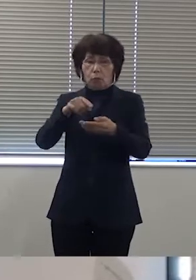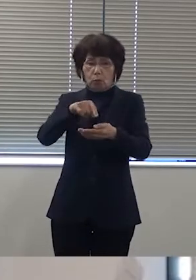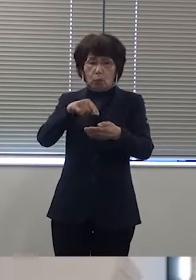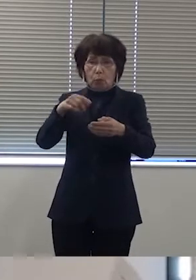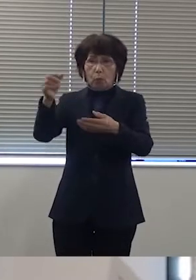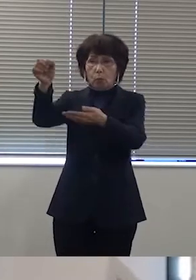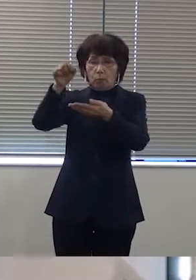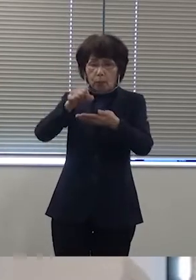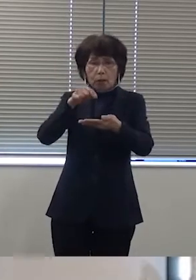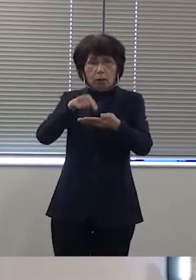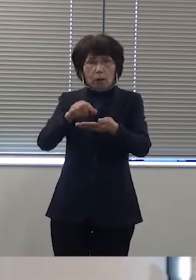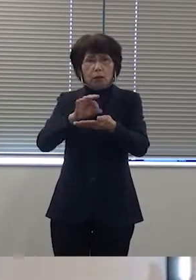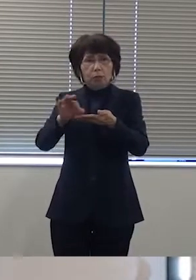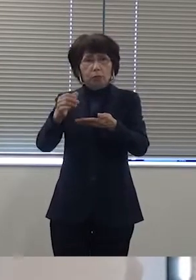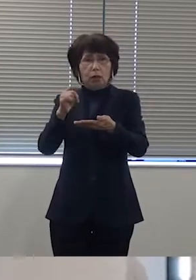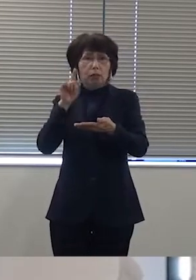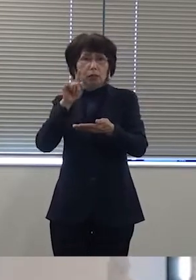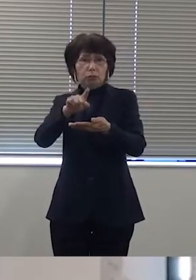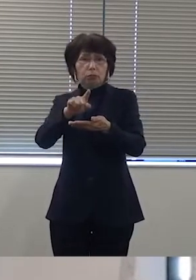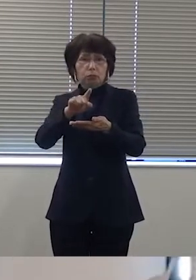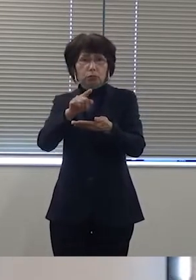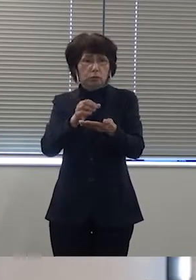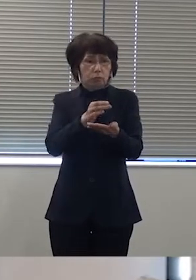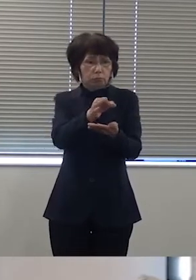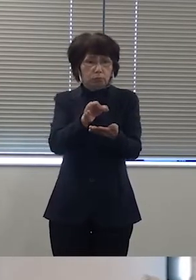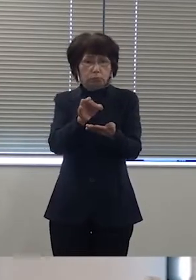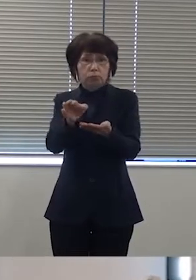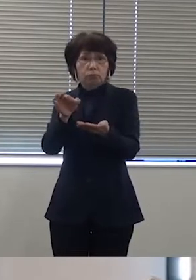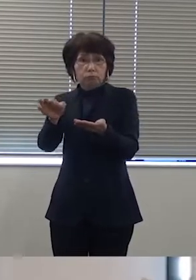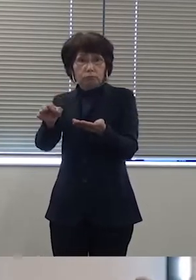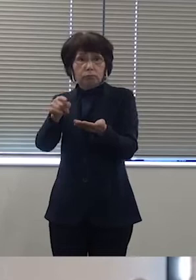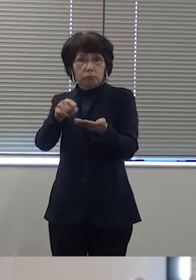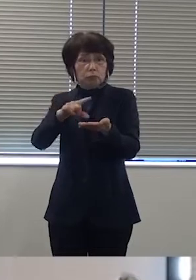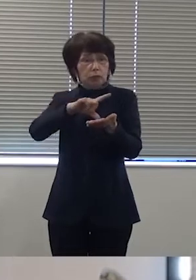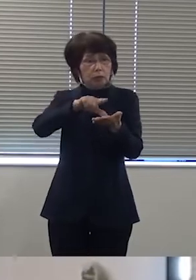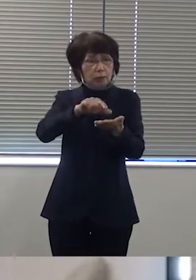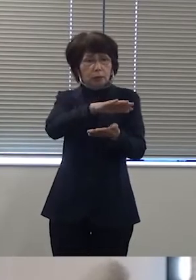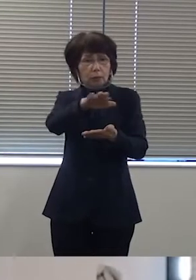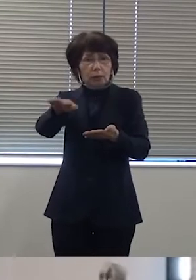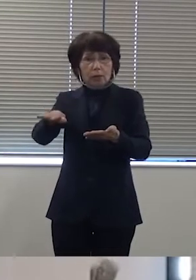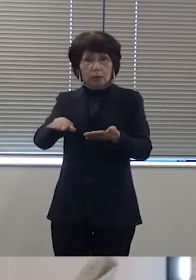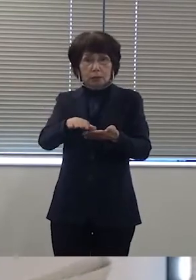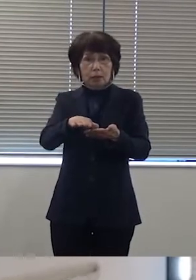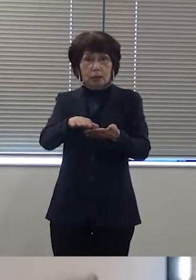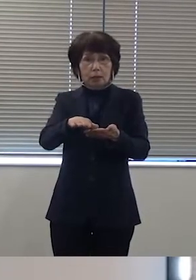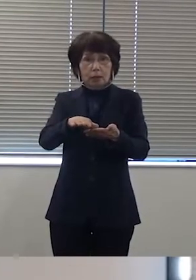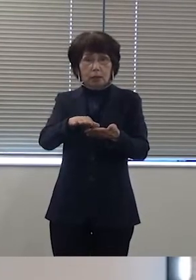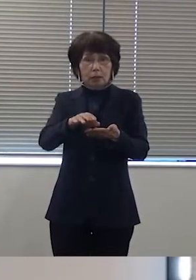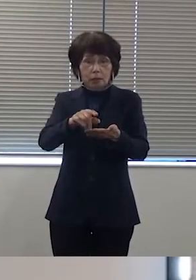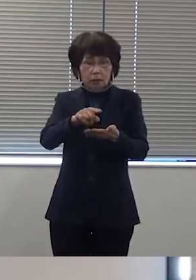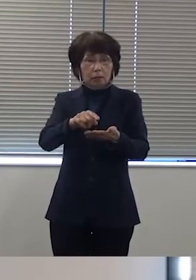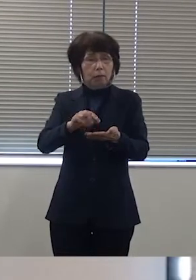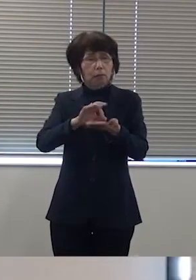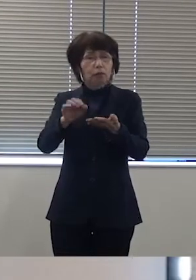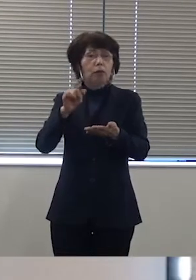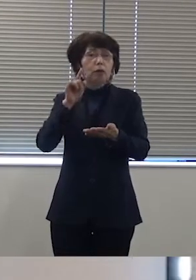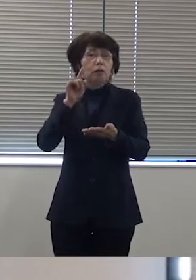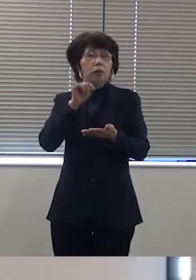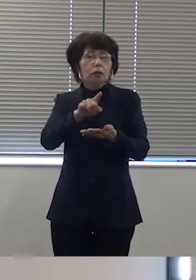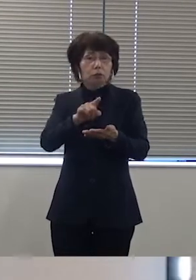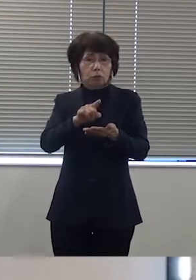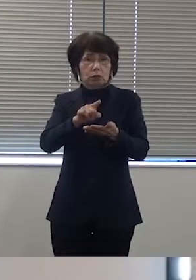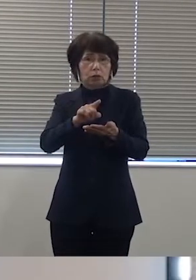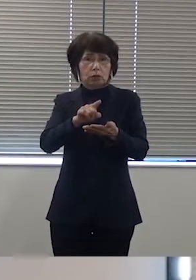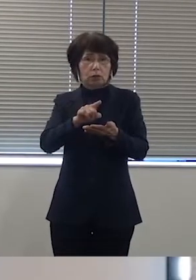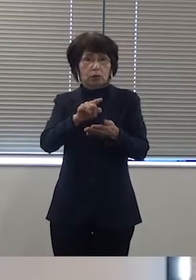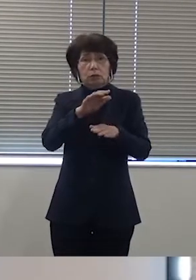使いやすくなった交付金を使って、地域の皆様方にも利用しやすい、そういうメニューにしていきたいというふうに